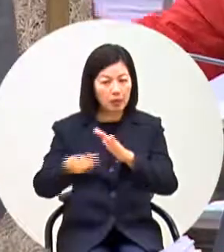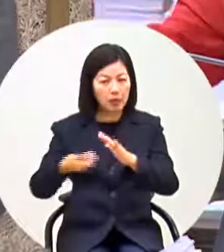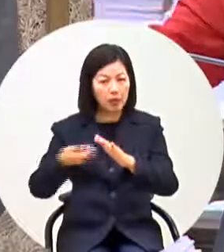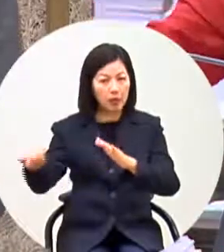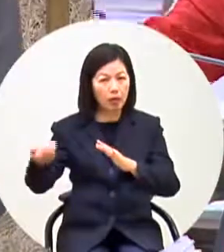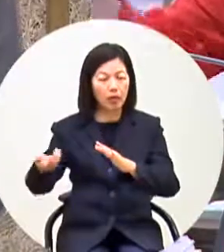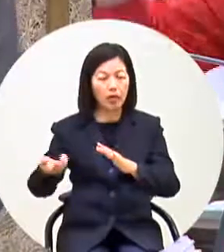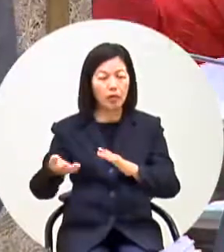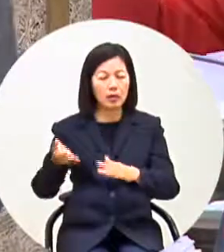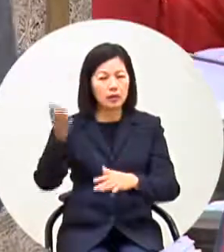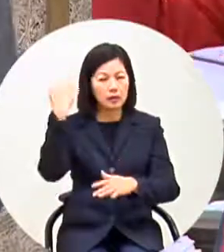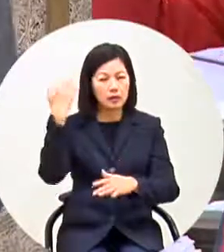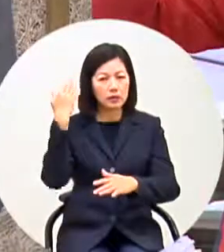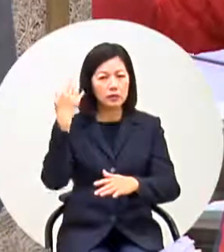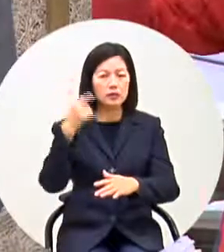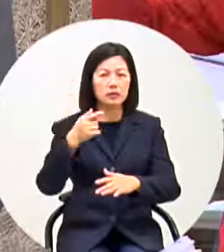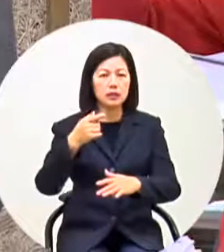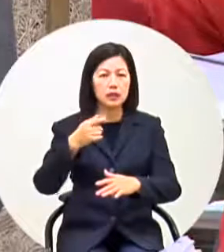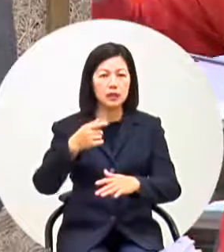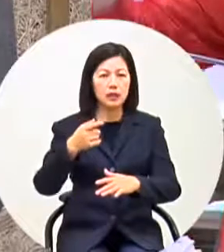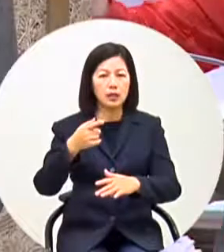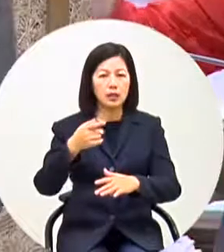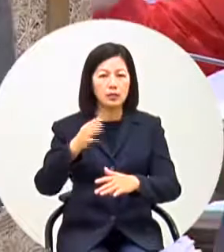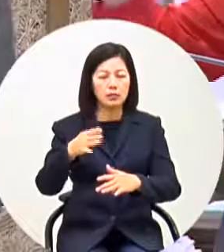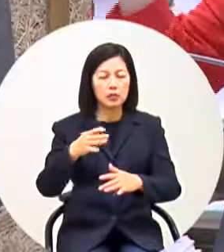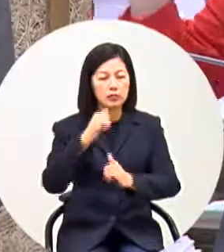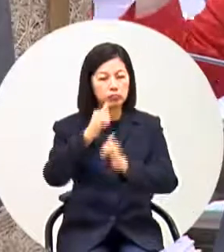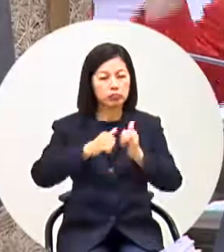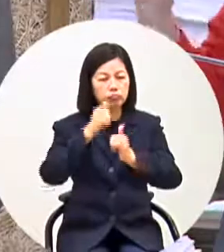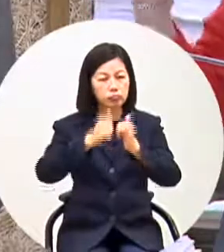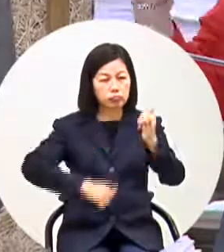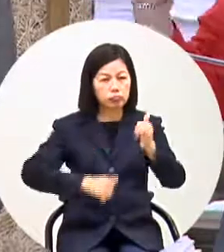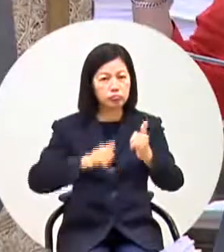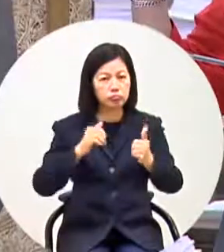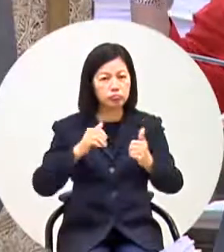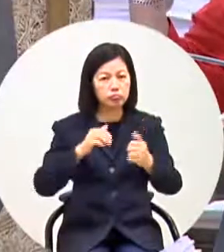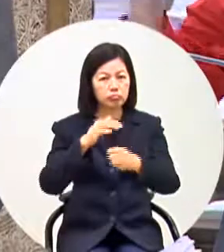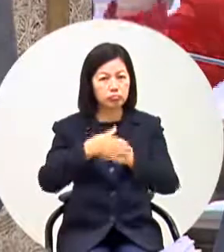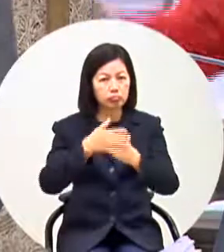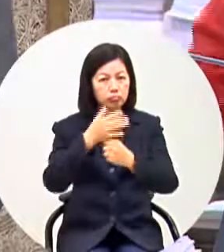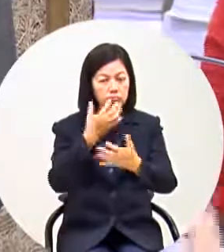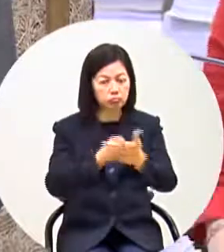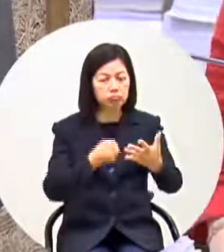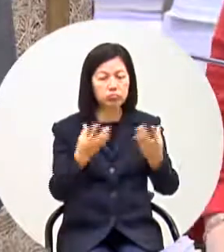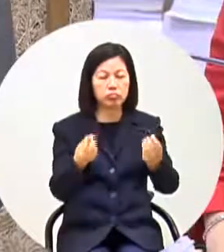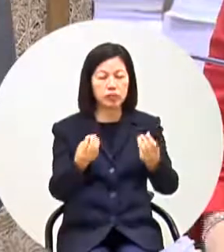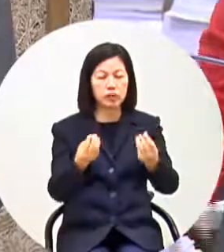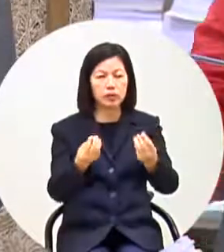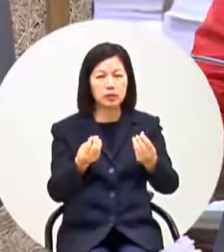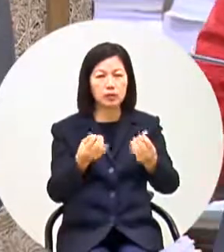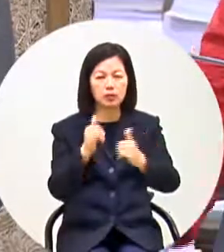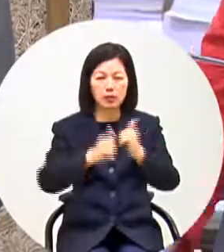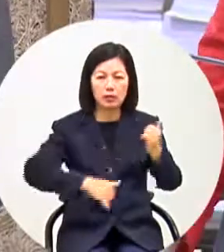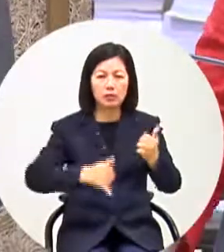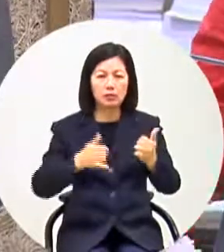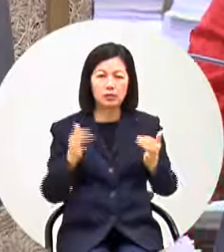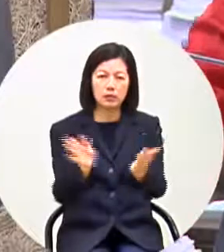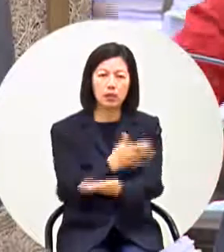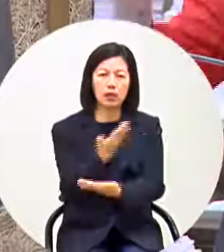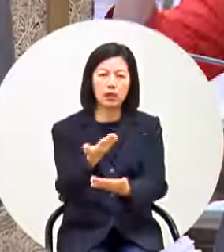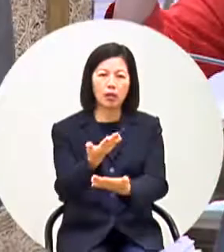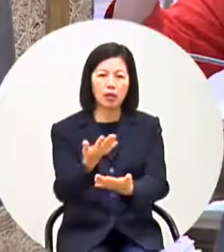就没有故事，那没有这时空背景的历史，那就空谈了啊。所以本溪底下